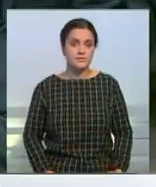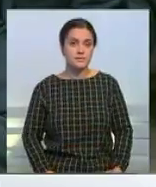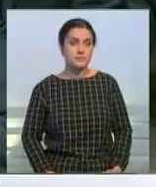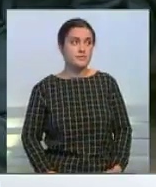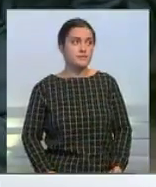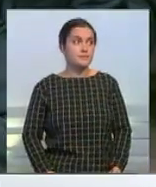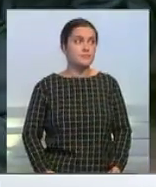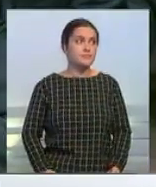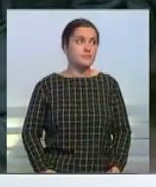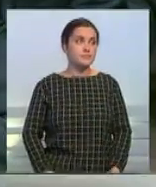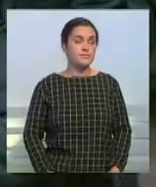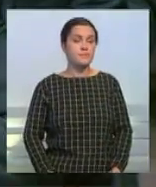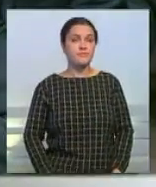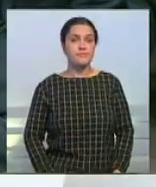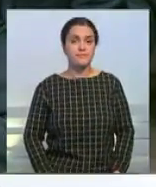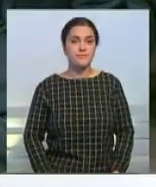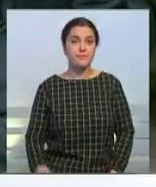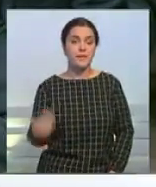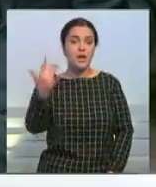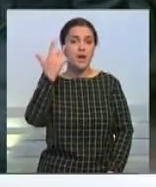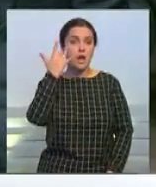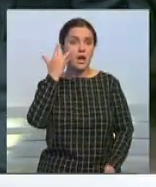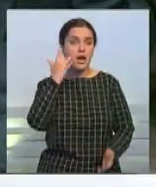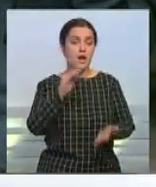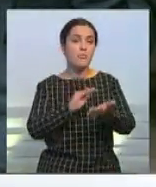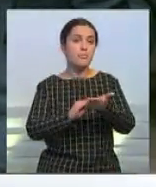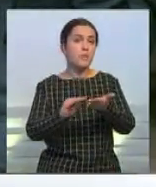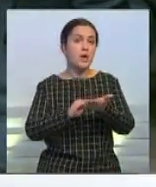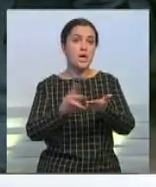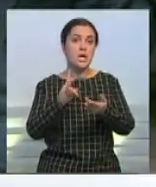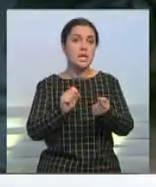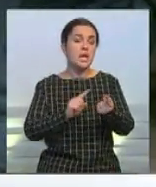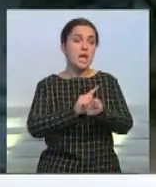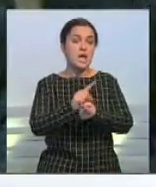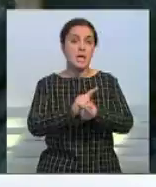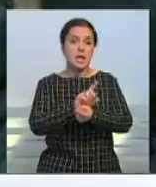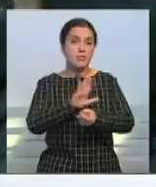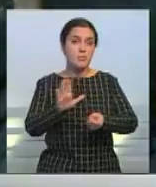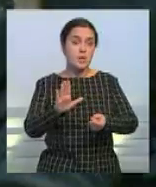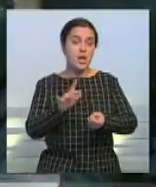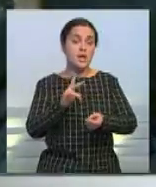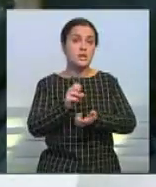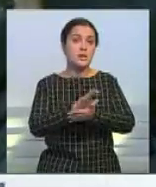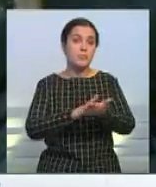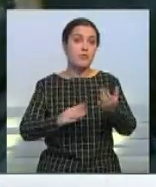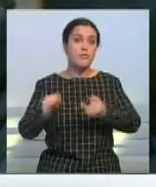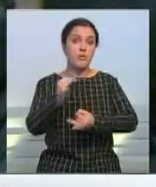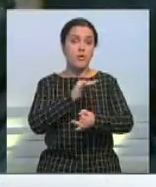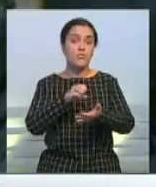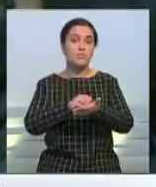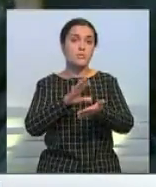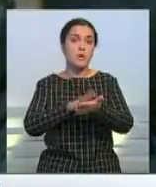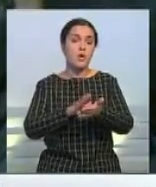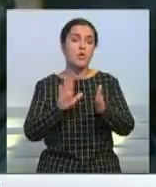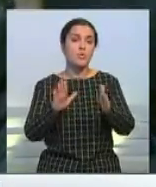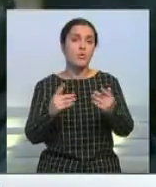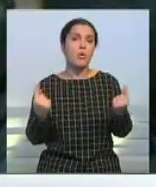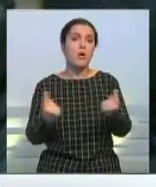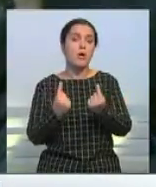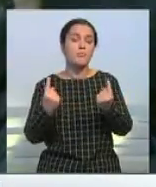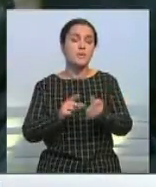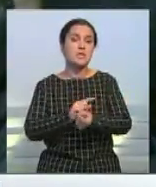Главные акценты американского текста не менялись на всем протяжении экспертных дискуссий. В него вносились лишь косметические